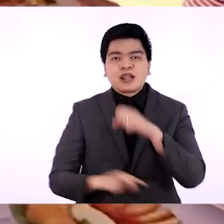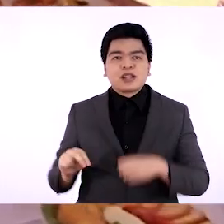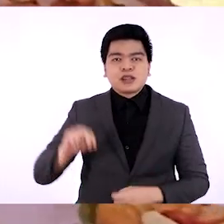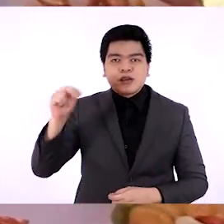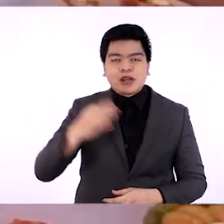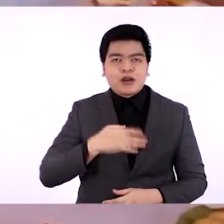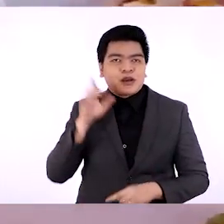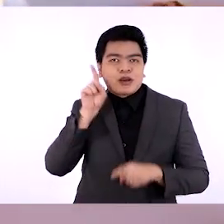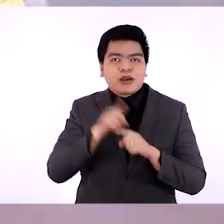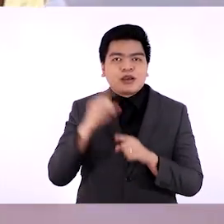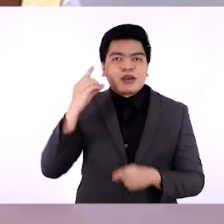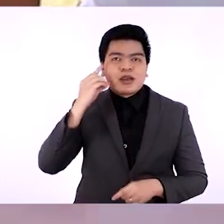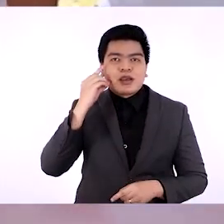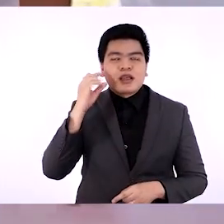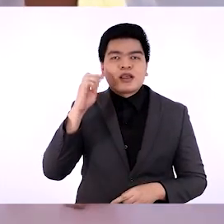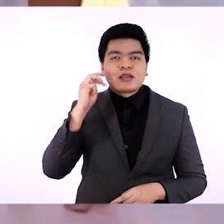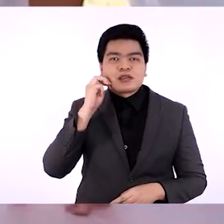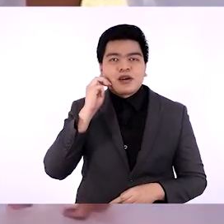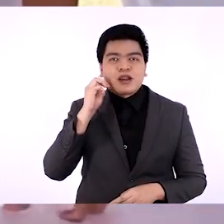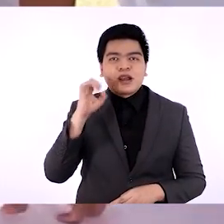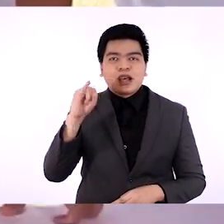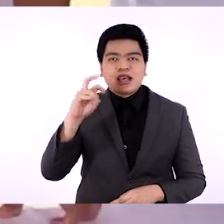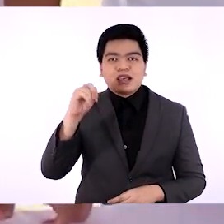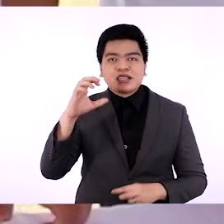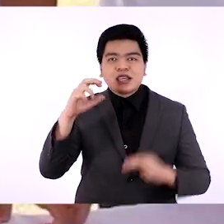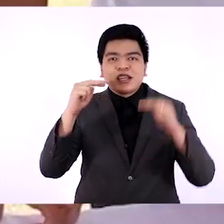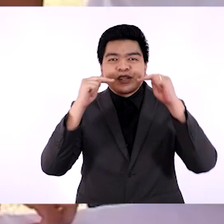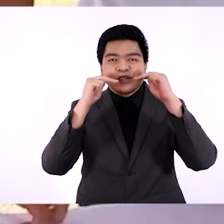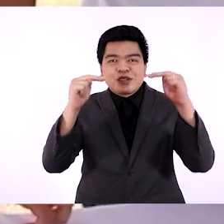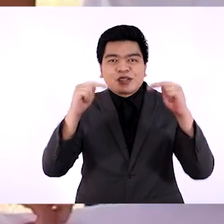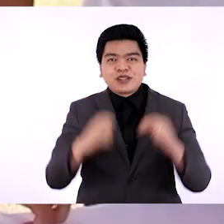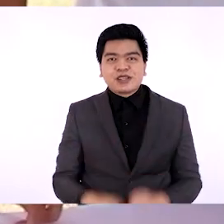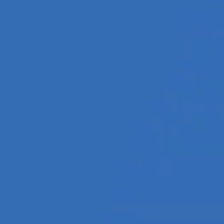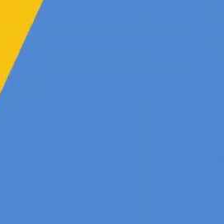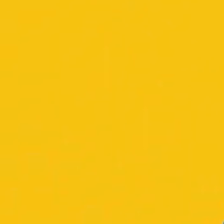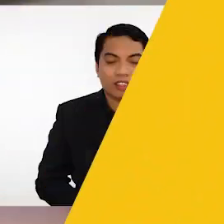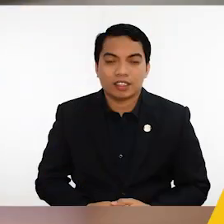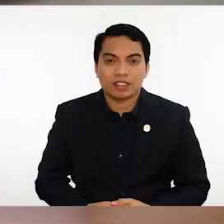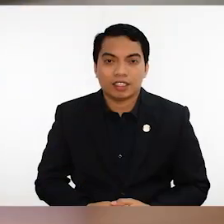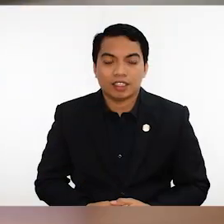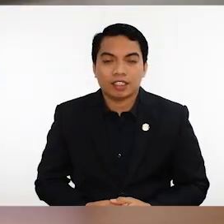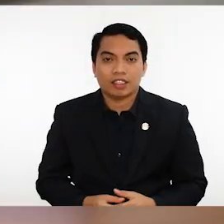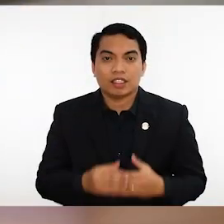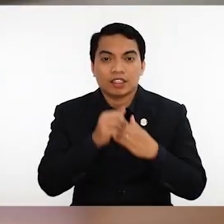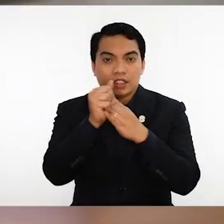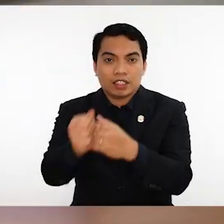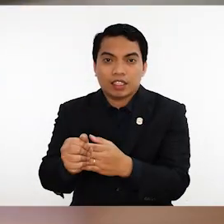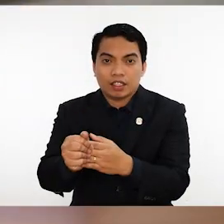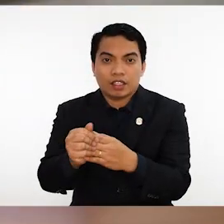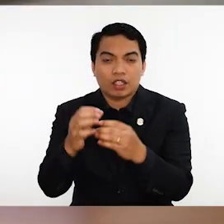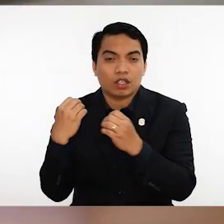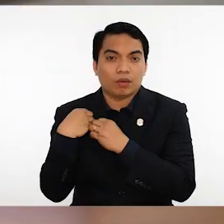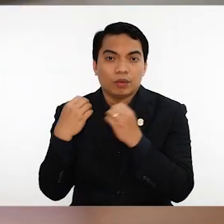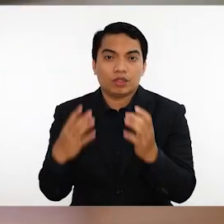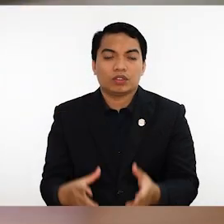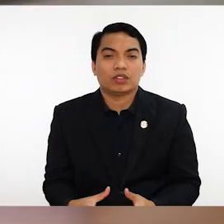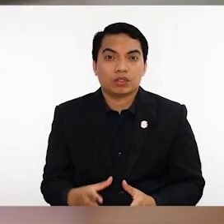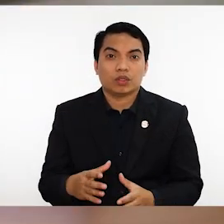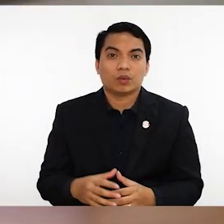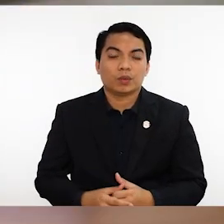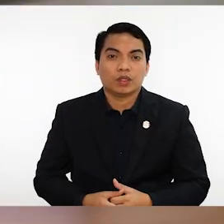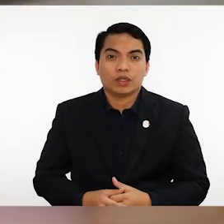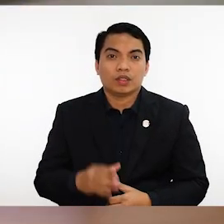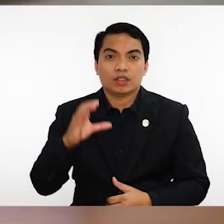si kapatid ng Danica May Lagrisola para sa Iglesia ni Cristo News Network. Pinamunahan ng mga may tungkulin sa kapisan